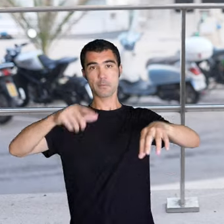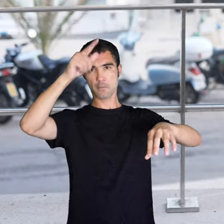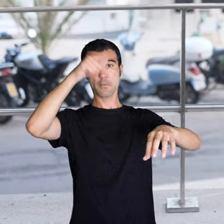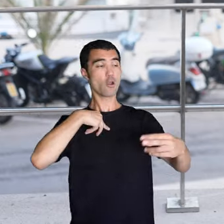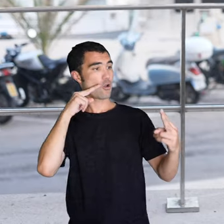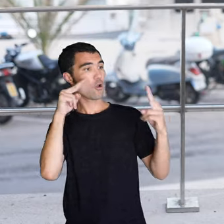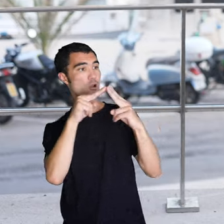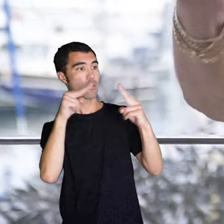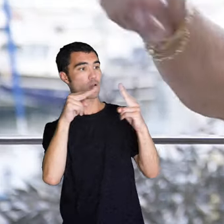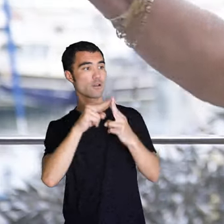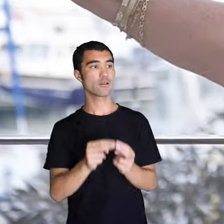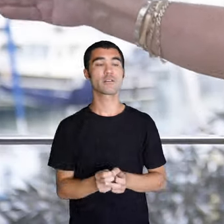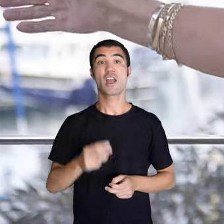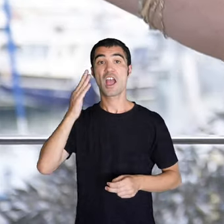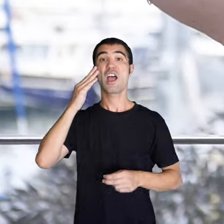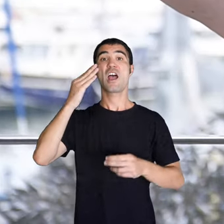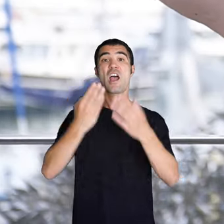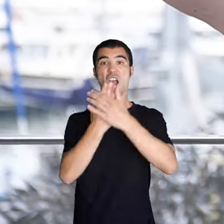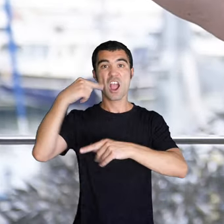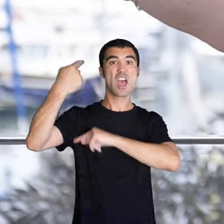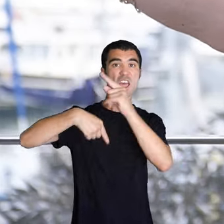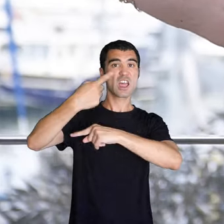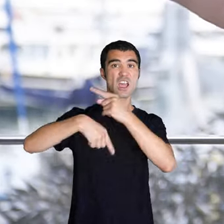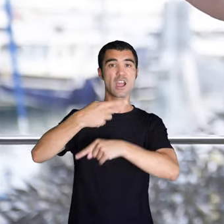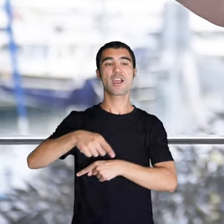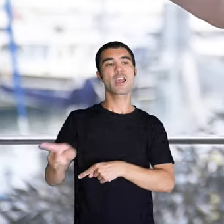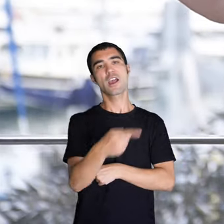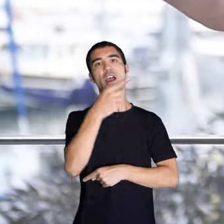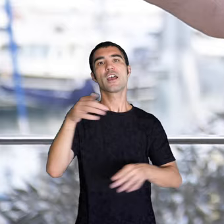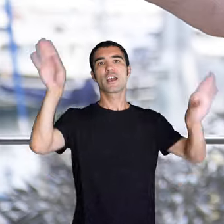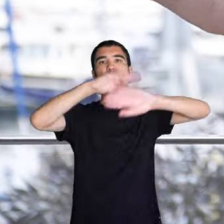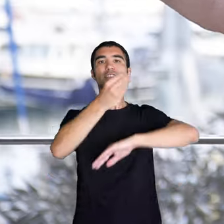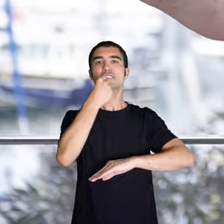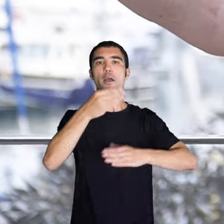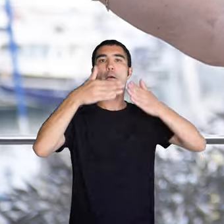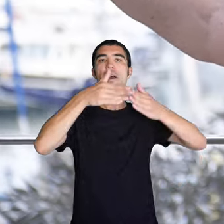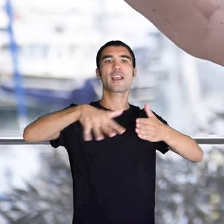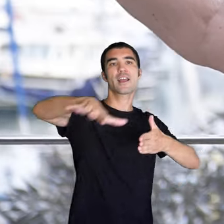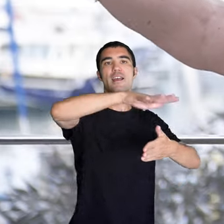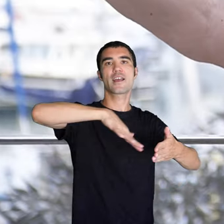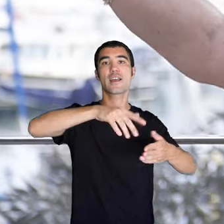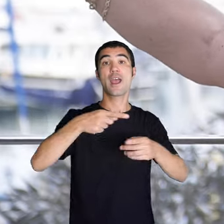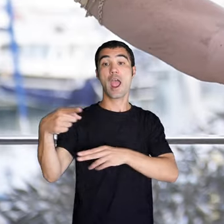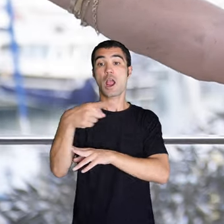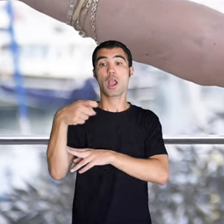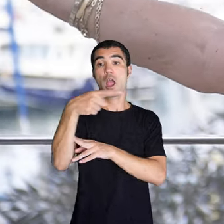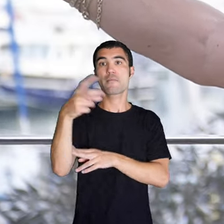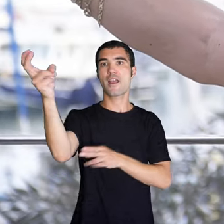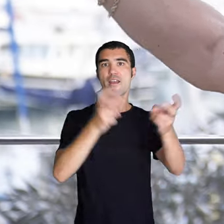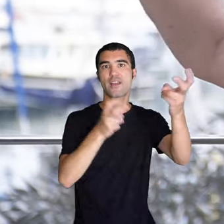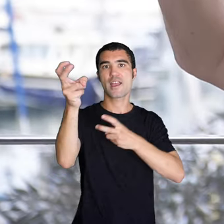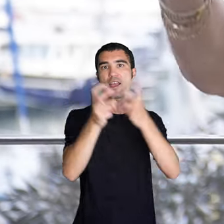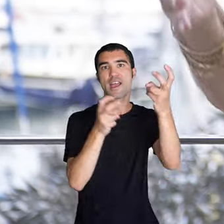coneixia, i no ho havia dit mai. Cada dia, diu que anava a sopar, a les barques, quan venien les gamberes, que venien les